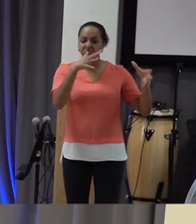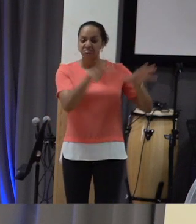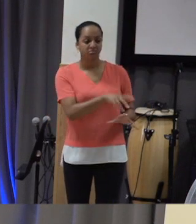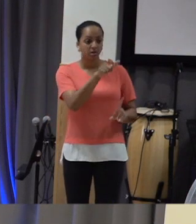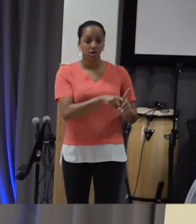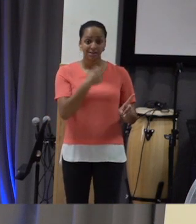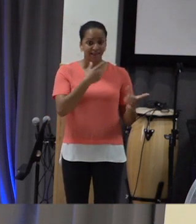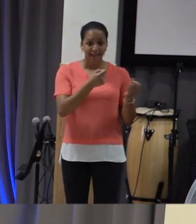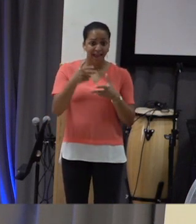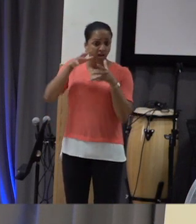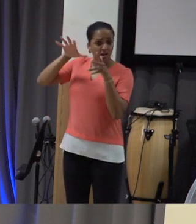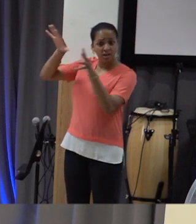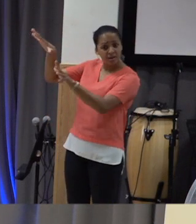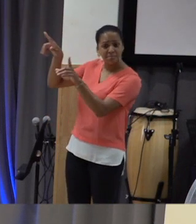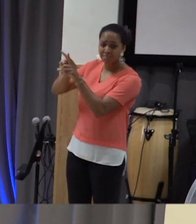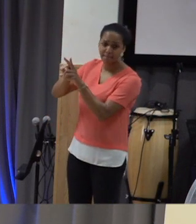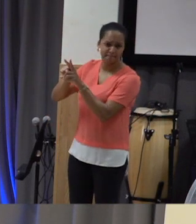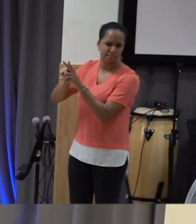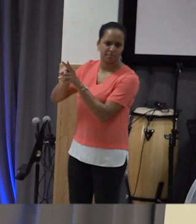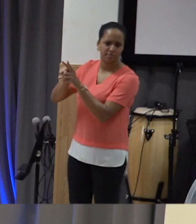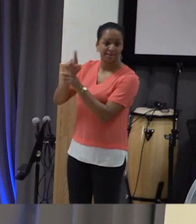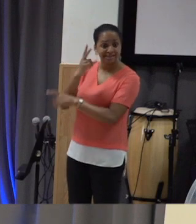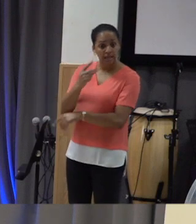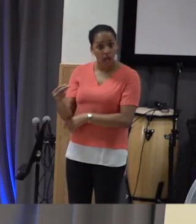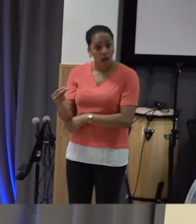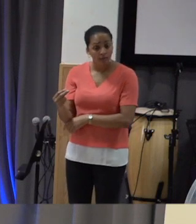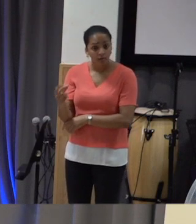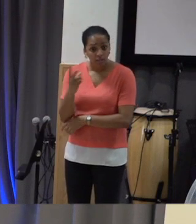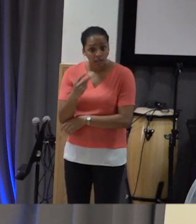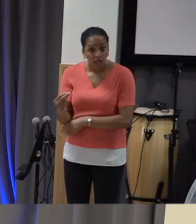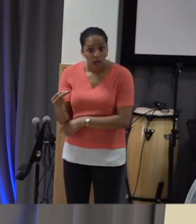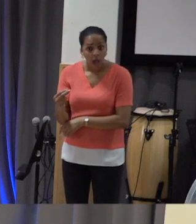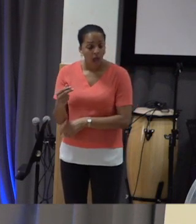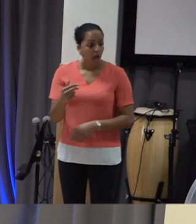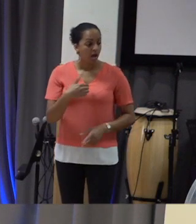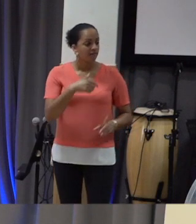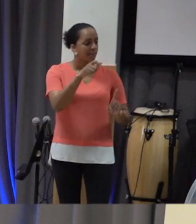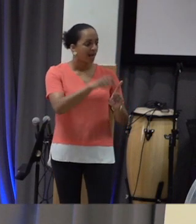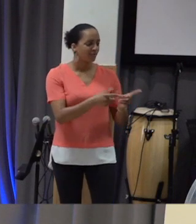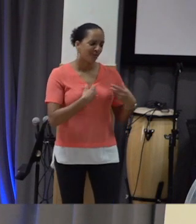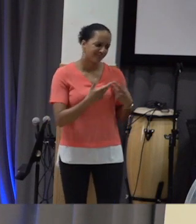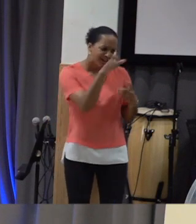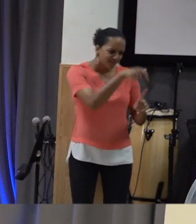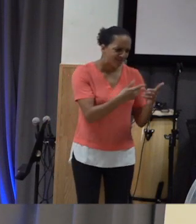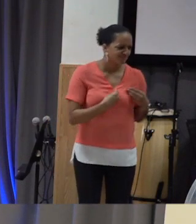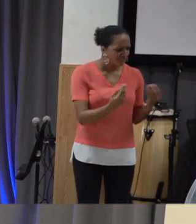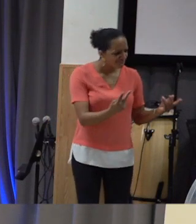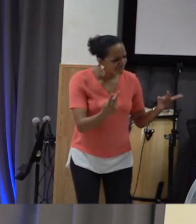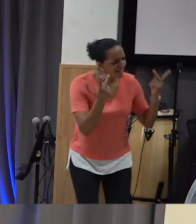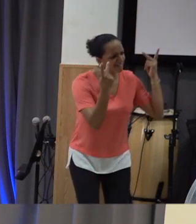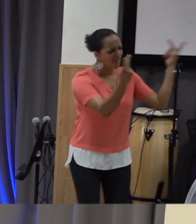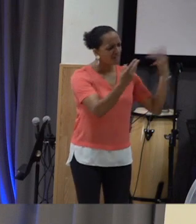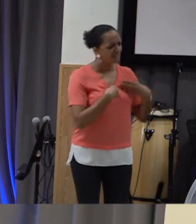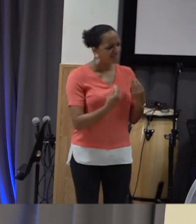grave. Si tu honores un être humain, alors tu honores son créateur et là, Dieu répond à tes prières.